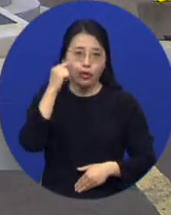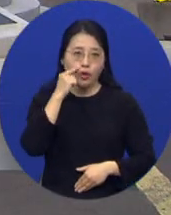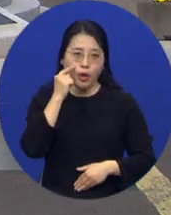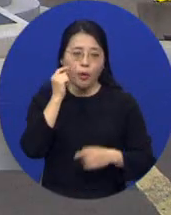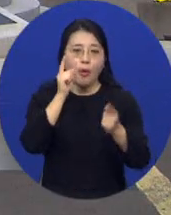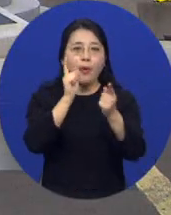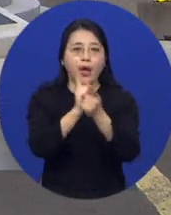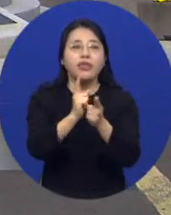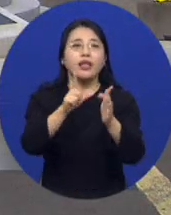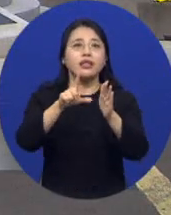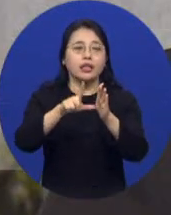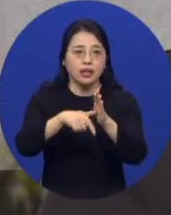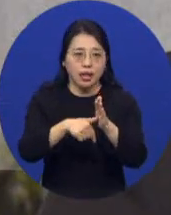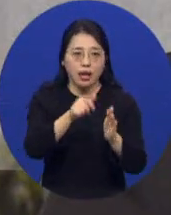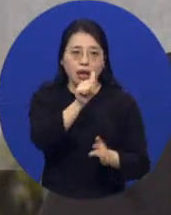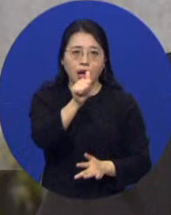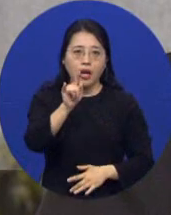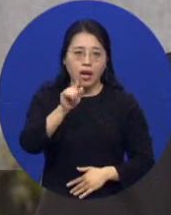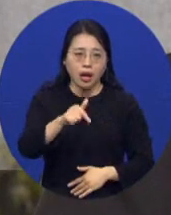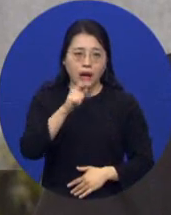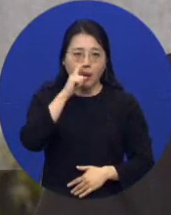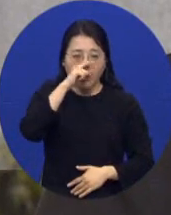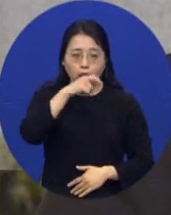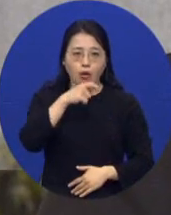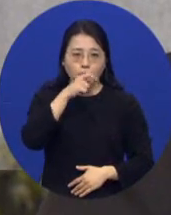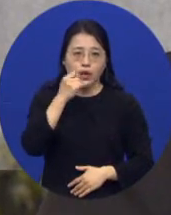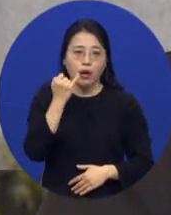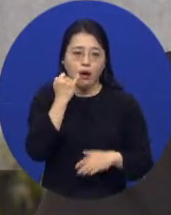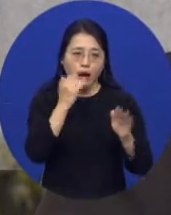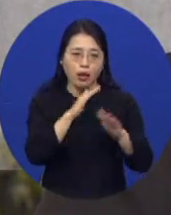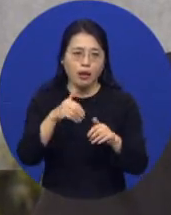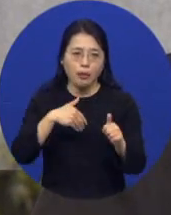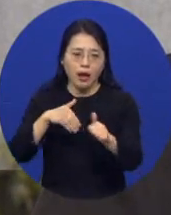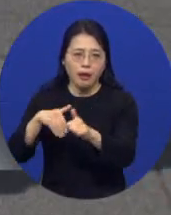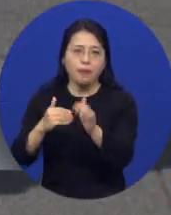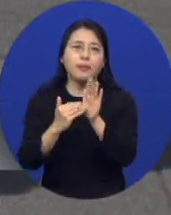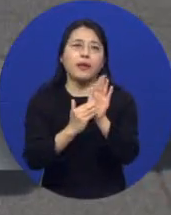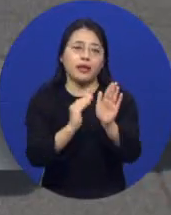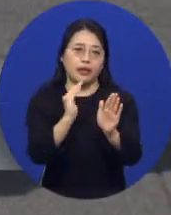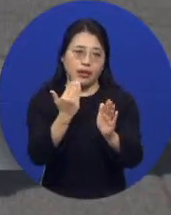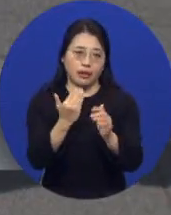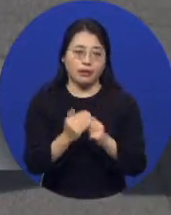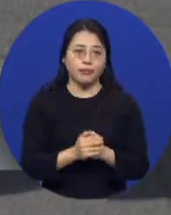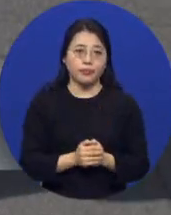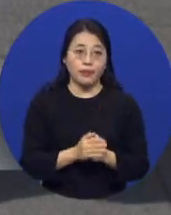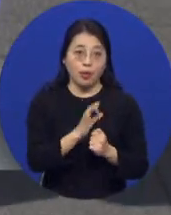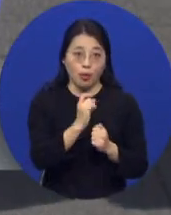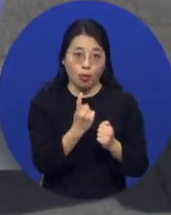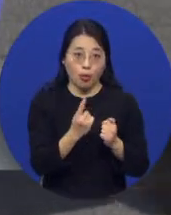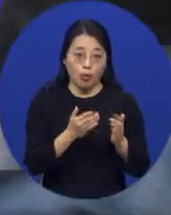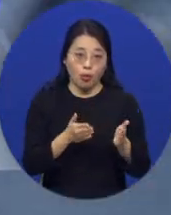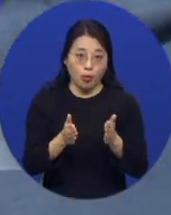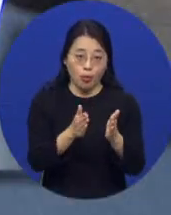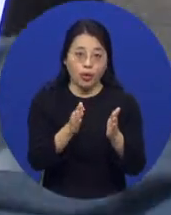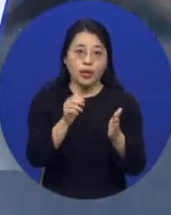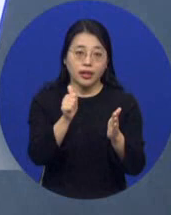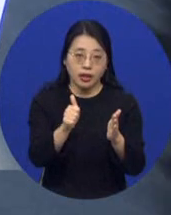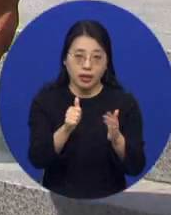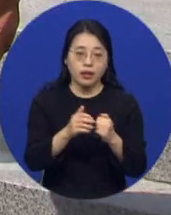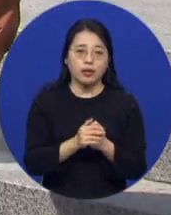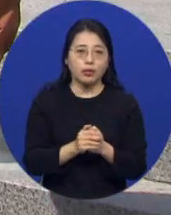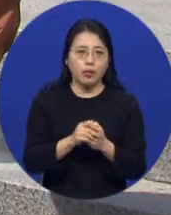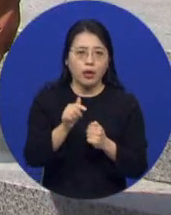오염수 해양 두기를 반드시 막아내야 한다고 촉구했습니다 또 오영훈 도정도 후쿠시마 핵 오염수 해양투기로